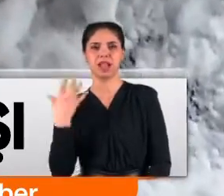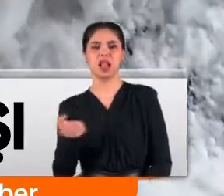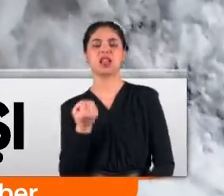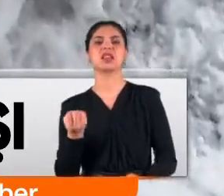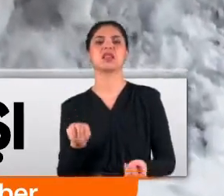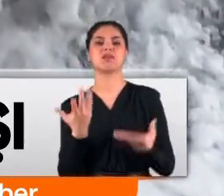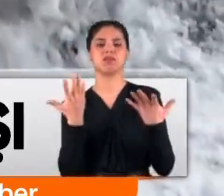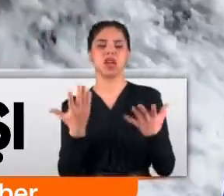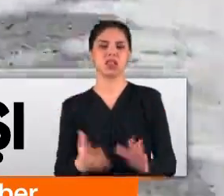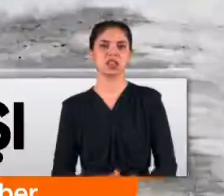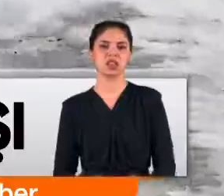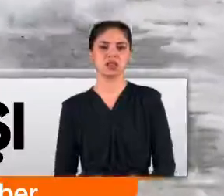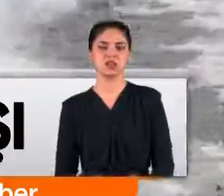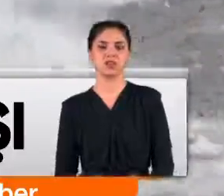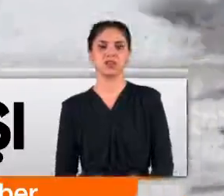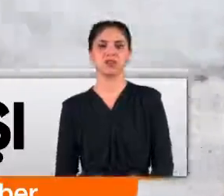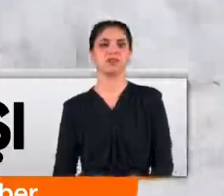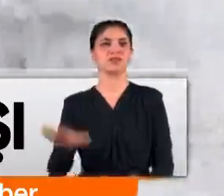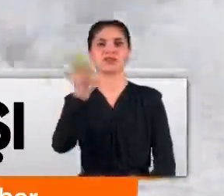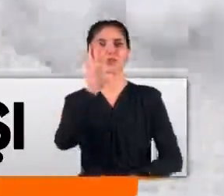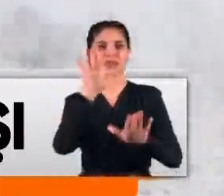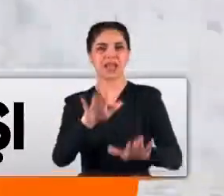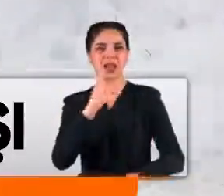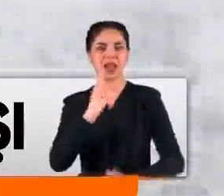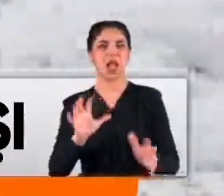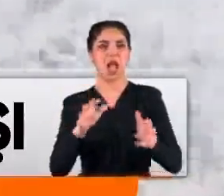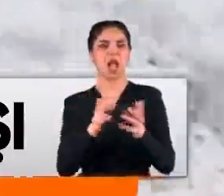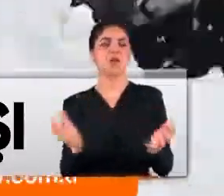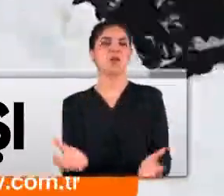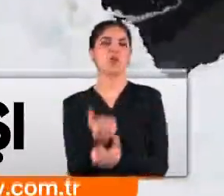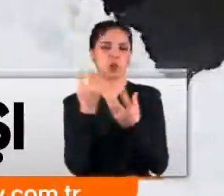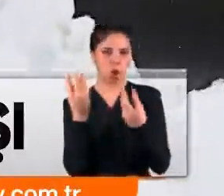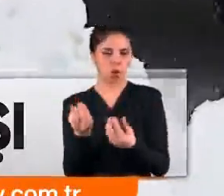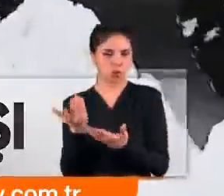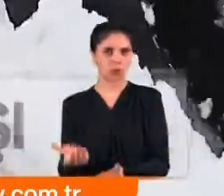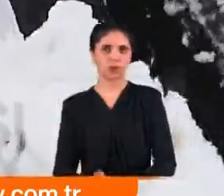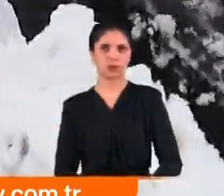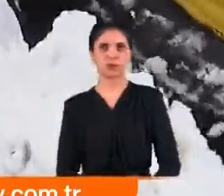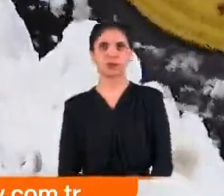Muş'un karına fayda etmiyor. Mahsur kalanlar ekipler tarafından kurtarıldı.